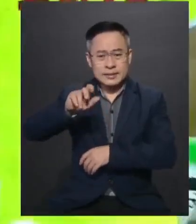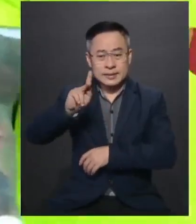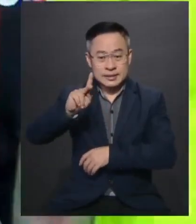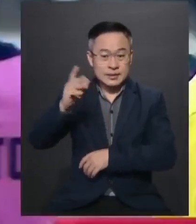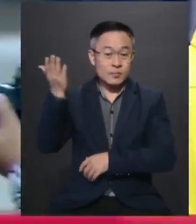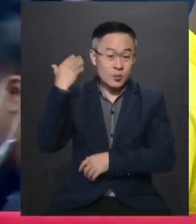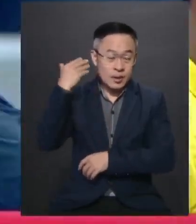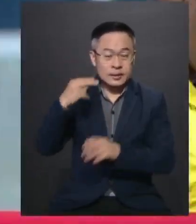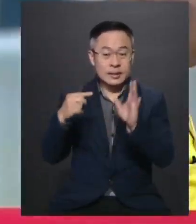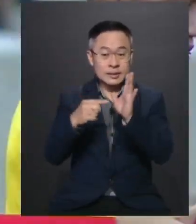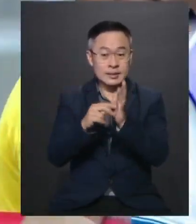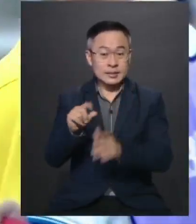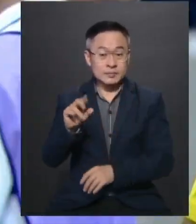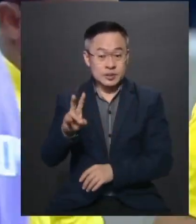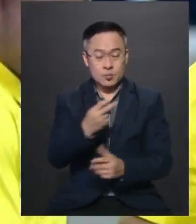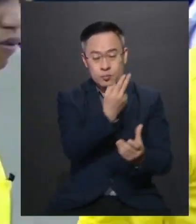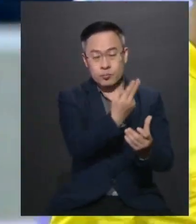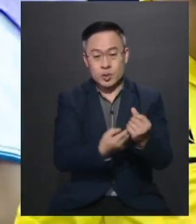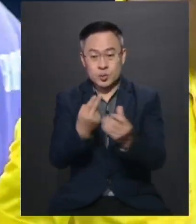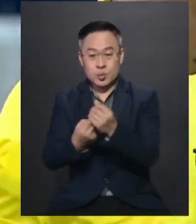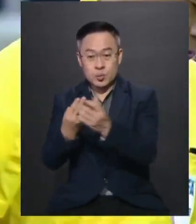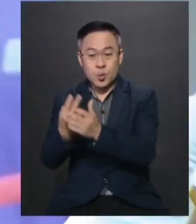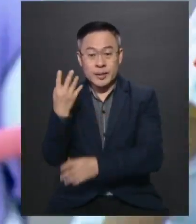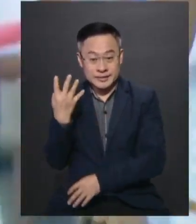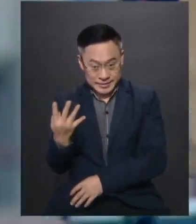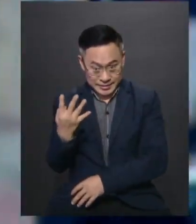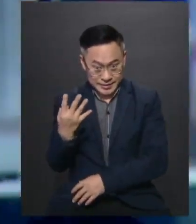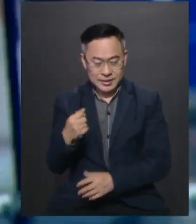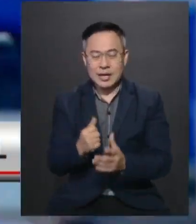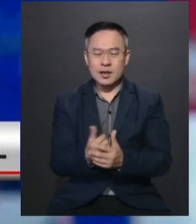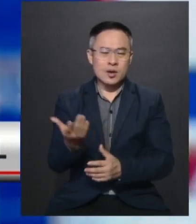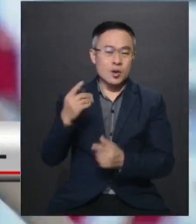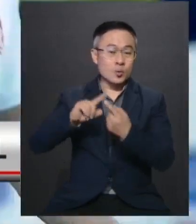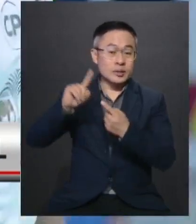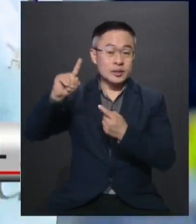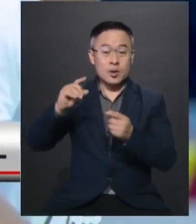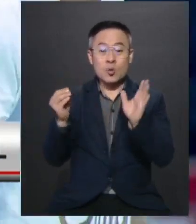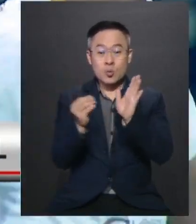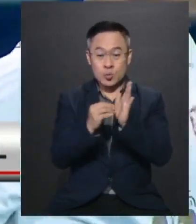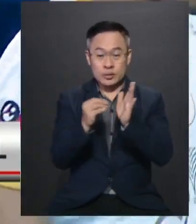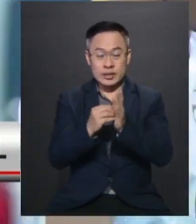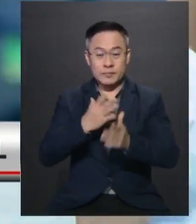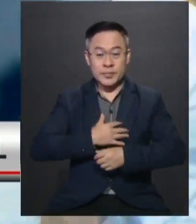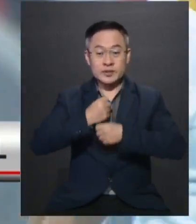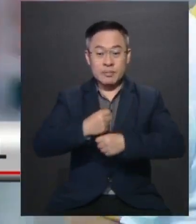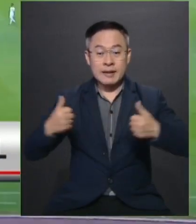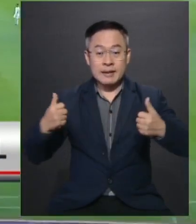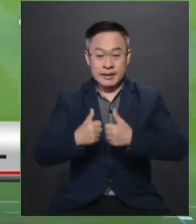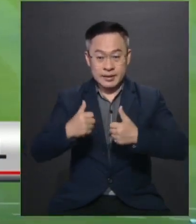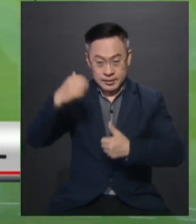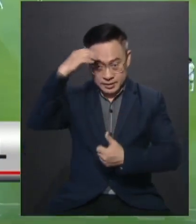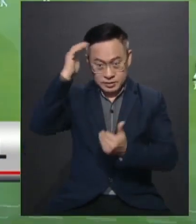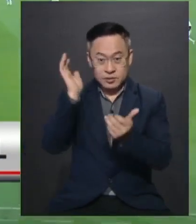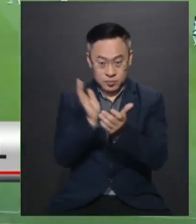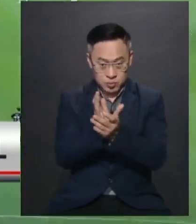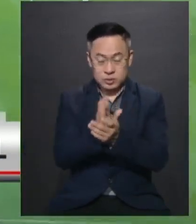ครับเมื่อวานมี 4คู่ด้วยกันครับเริ่มกันที่สนาม True Stadiumครับ 2 BangkokUnitedครับชุดแดงดำต้องการ 3คะแนนเพื่อโควต้า